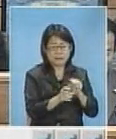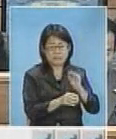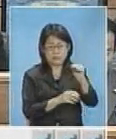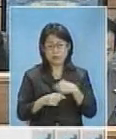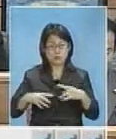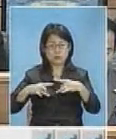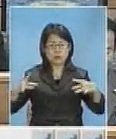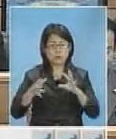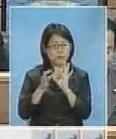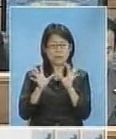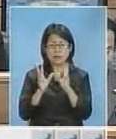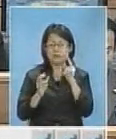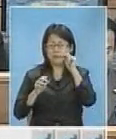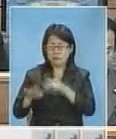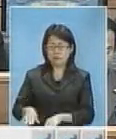ท่วมอย่างไร